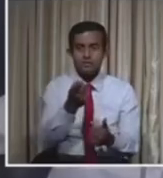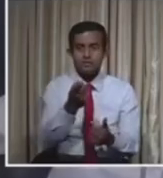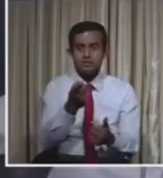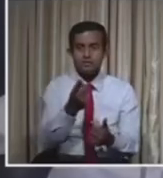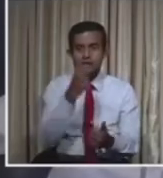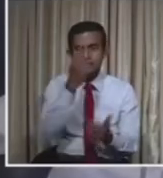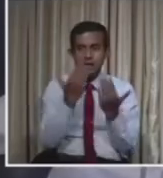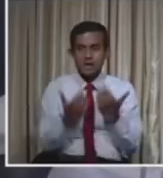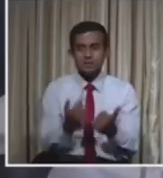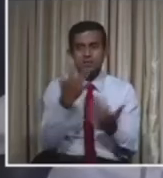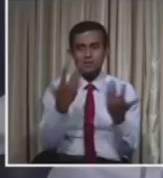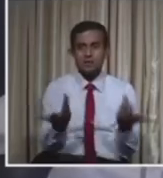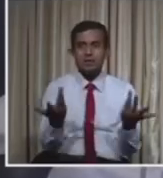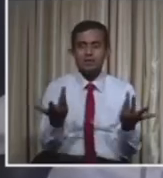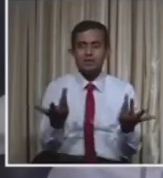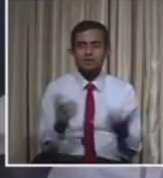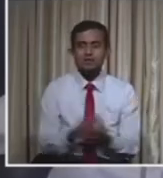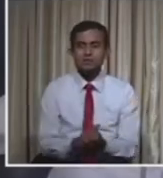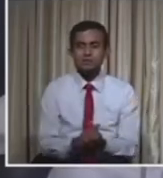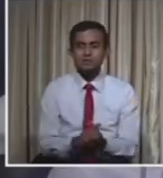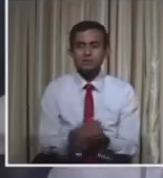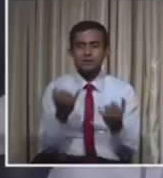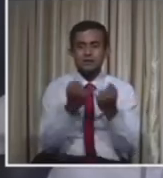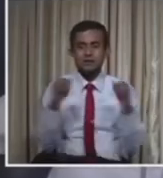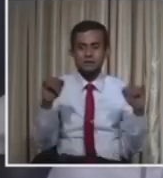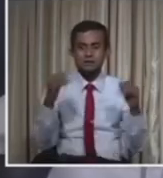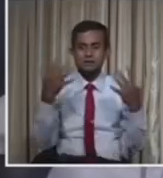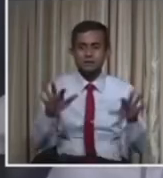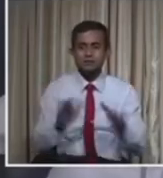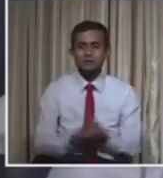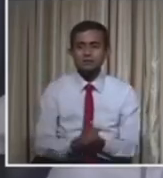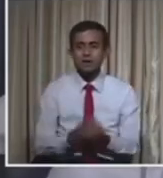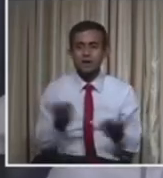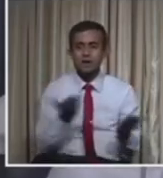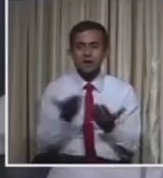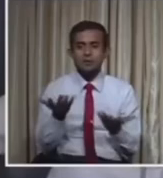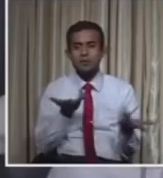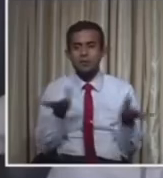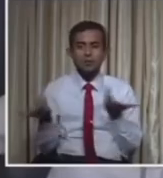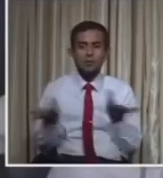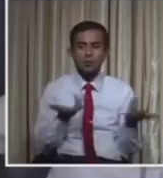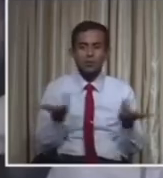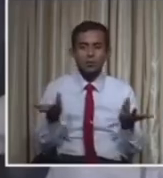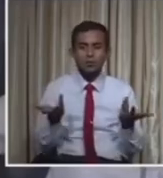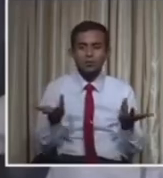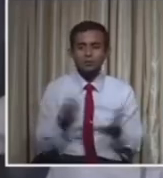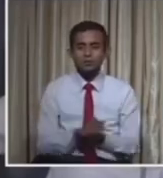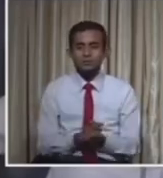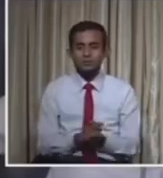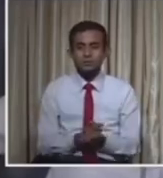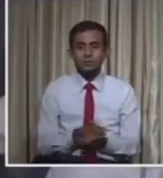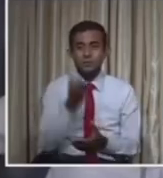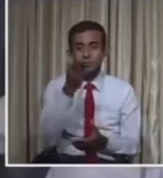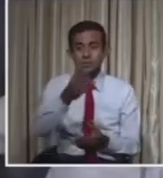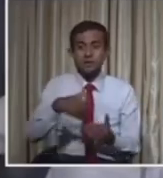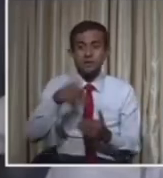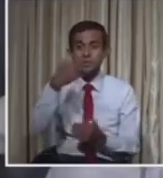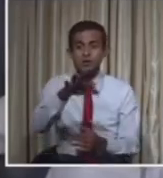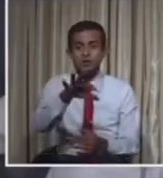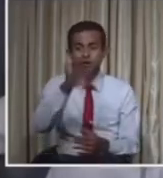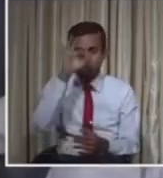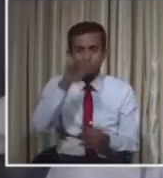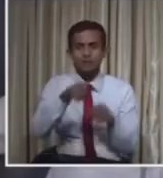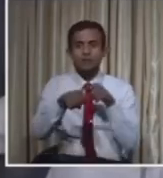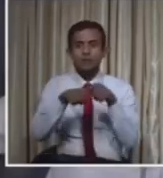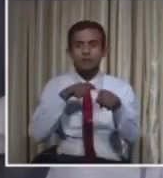එක ළමෙක් හම්බුන්නේ දැන් දික්කසාද වෙලා ඉන්නවා ළමයි අනාත වෙලා ඒ නිසා මේගොල්ලෝ ඊළඟ තෝරගැනීමත් ඔය වගේ